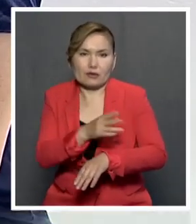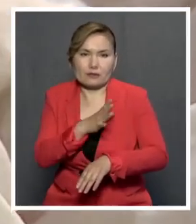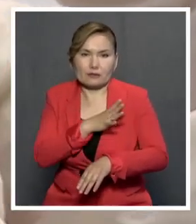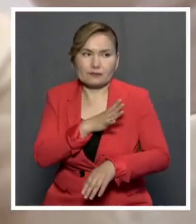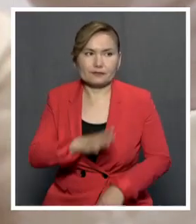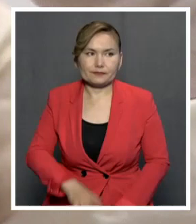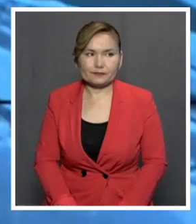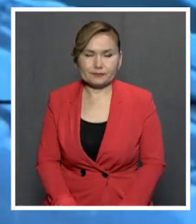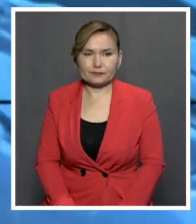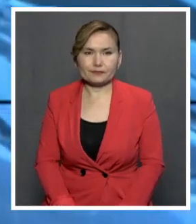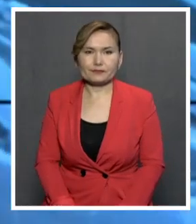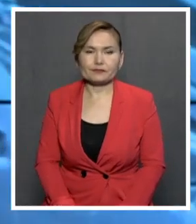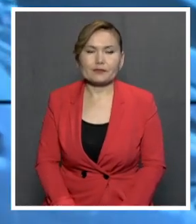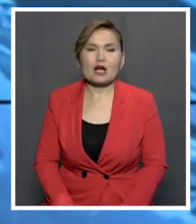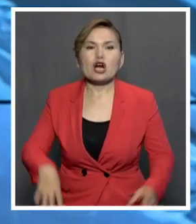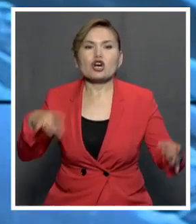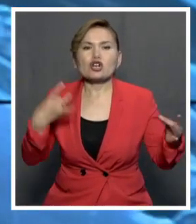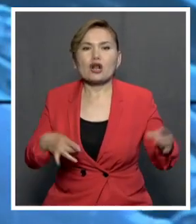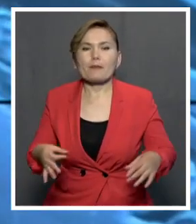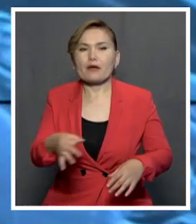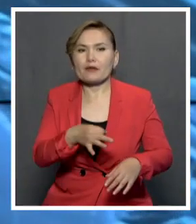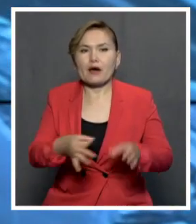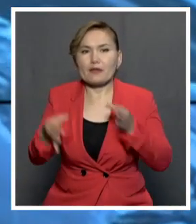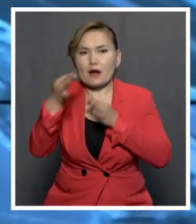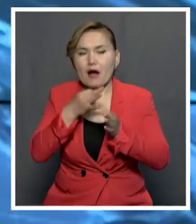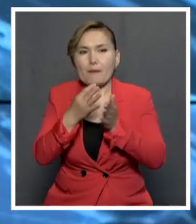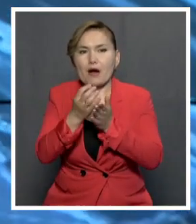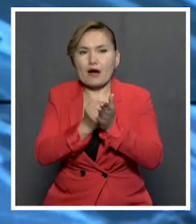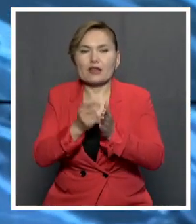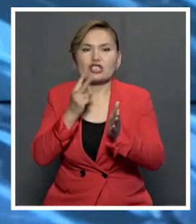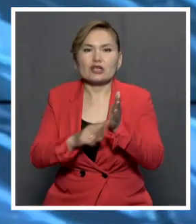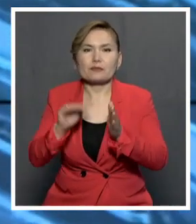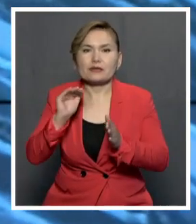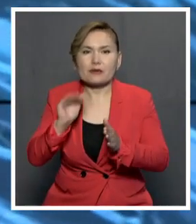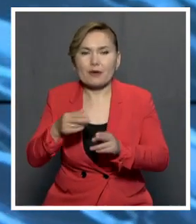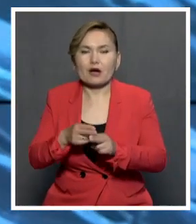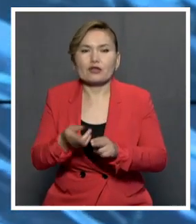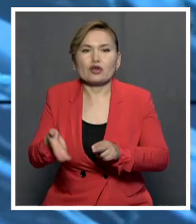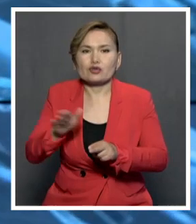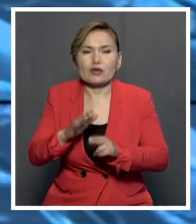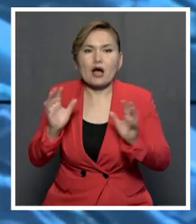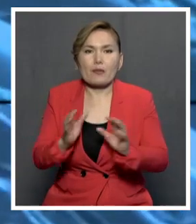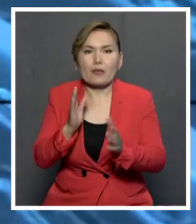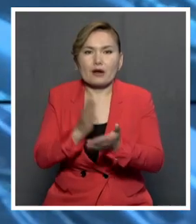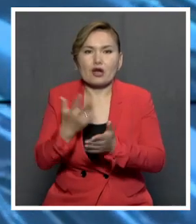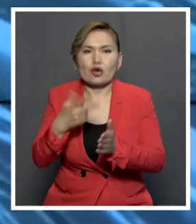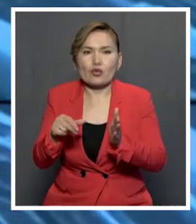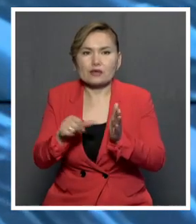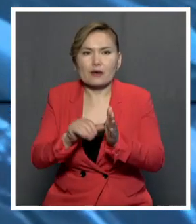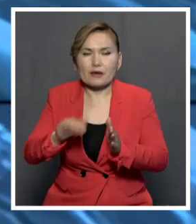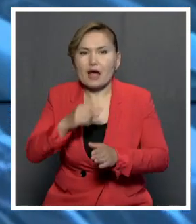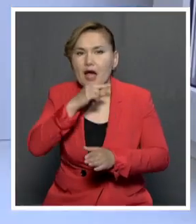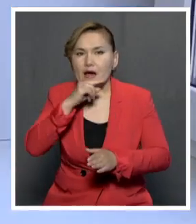салдырған. Ал Жамбыл облысының дәрі-дәрмек қоймаларында 70 мыңнан астам доза сақтаулы тұр. Оның 36 мыңнан